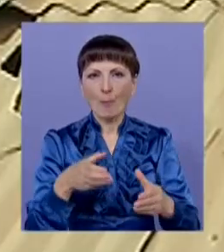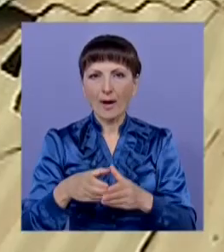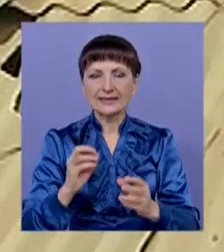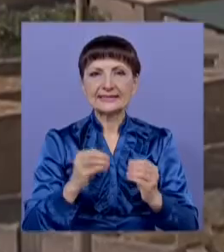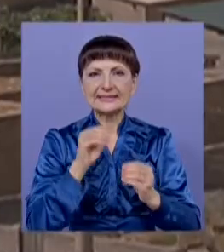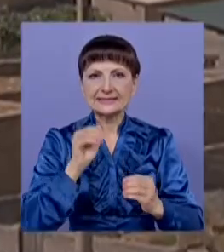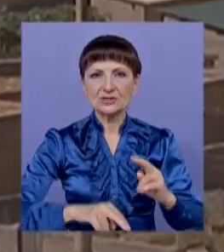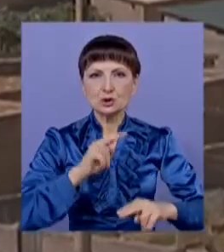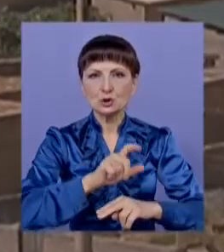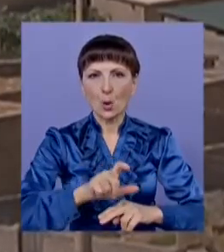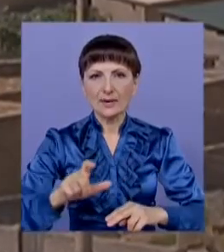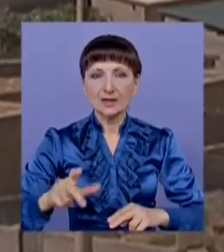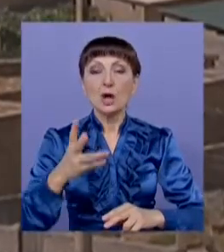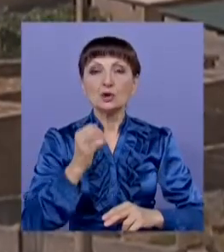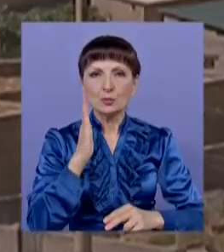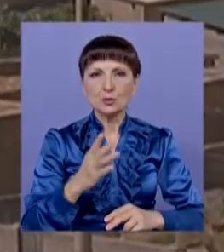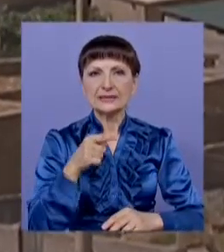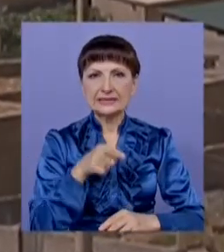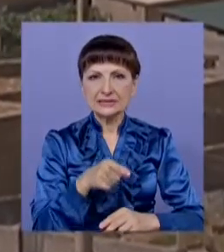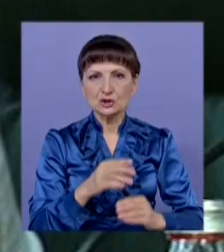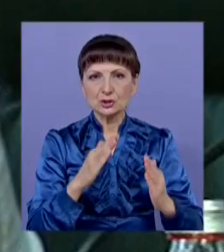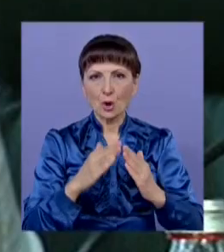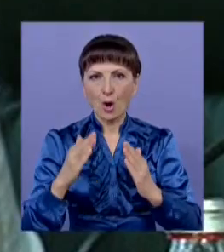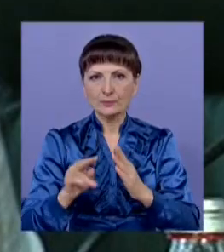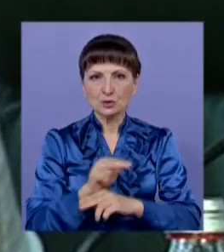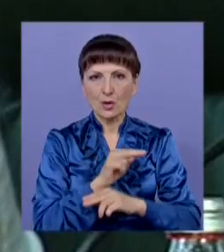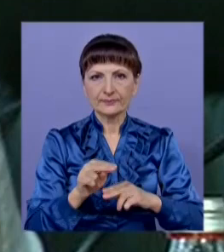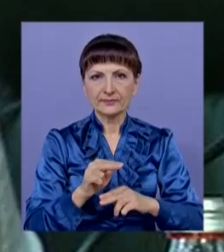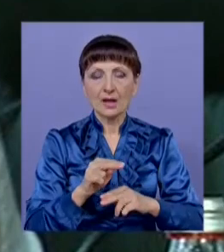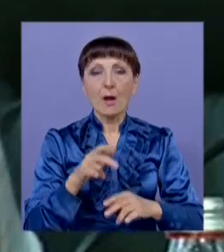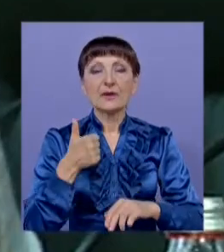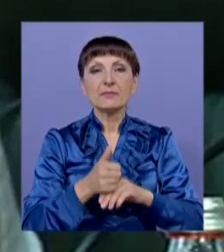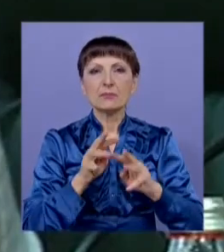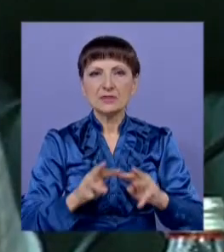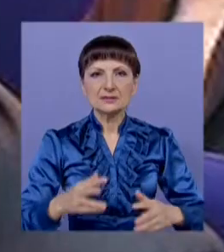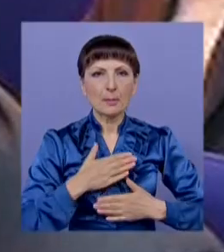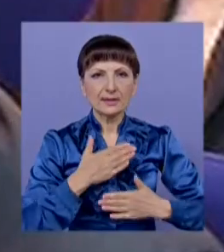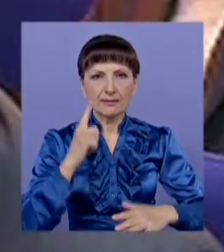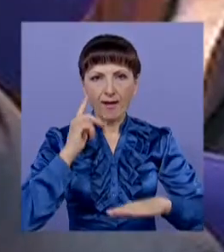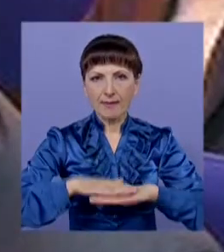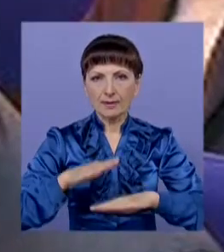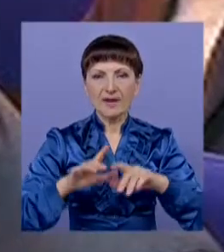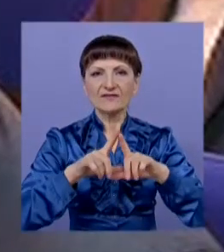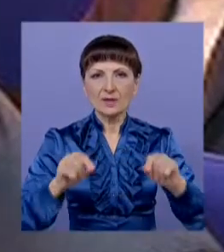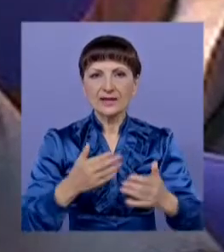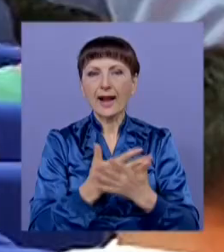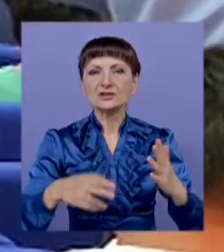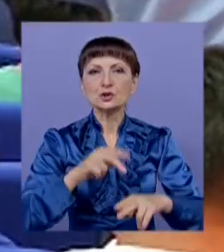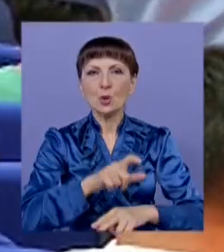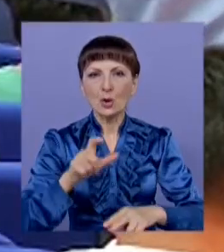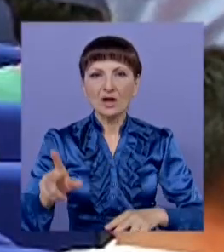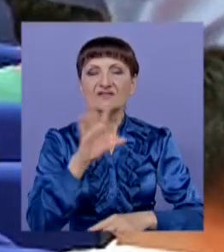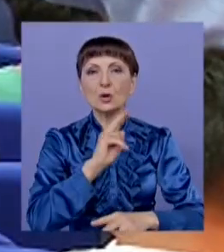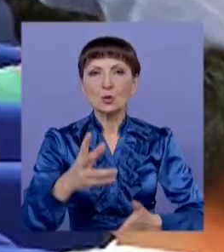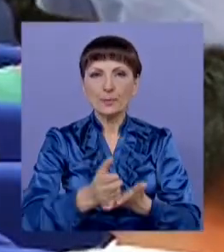тысяч строителей. В очереди еще около 1000 построек. Пользуясь случаем, премьер поблагодарил акиматы, ведомства и строителей, всех, кто